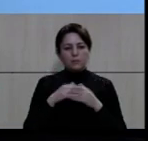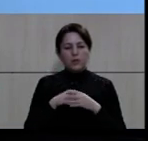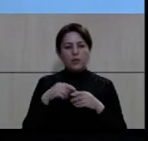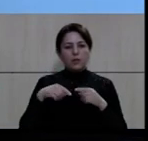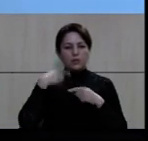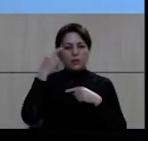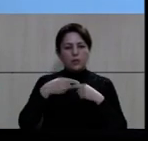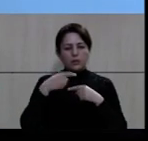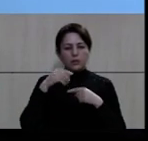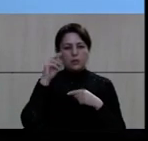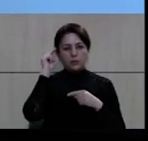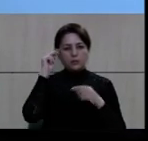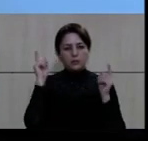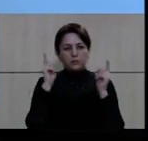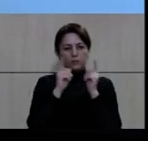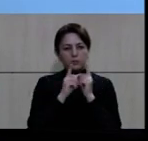Кейінгі дәрсілерді көріш күнчі.